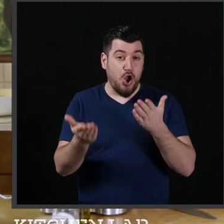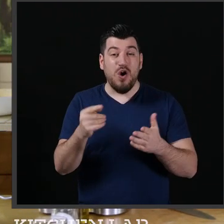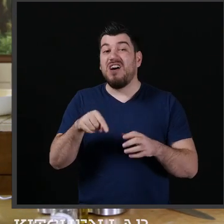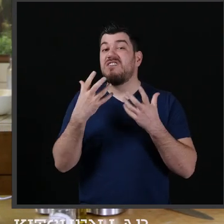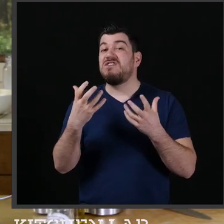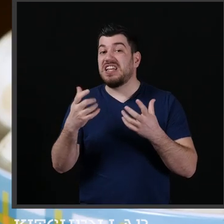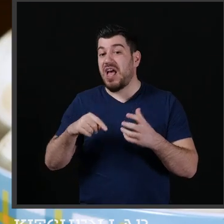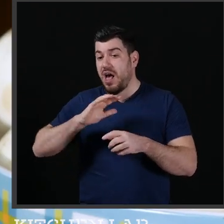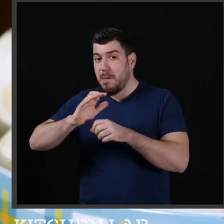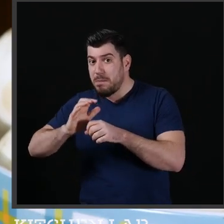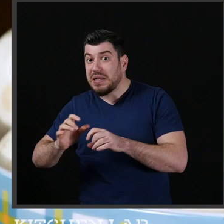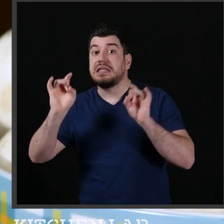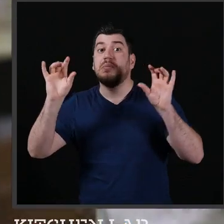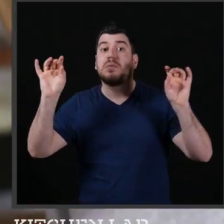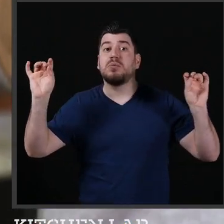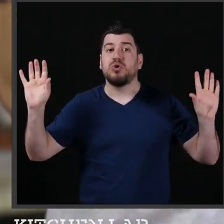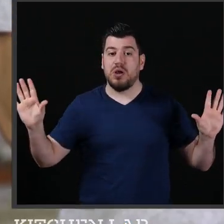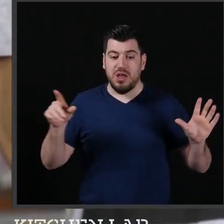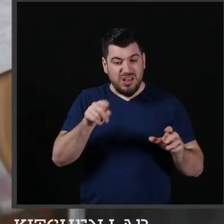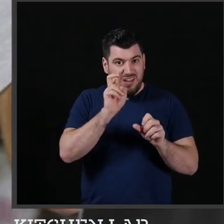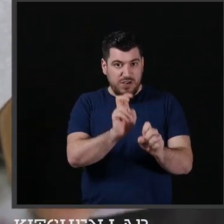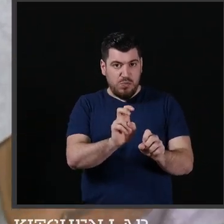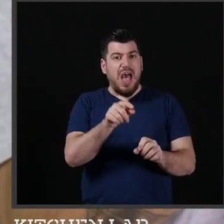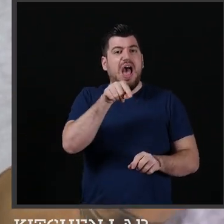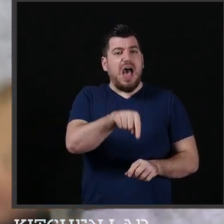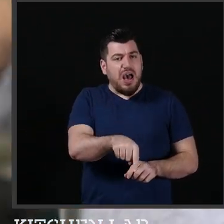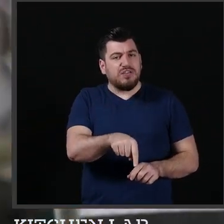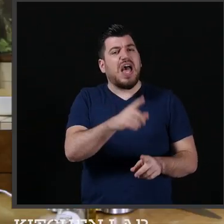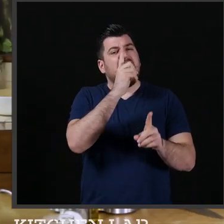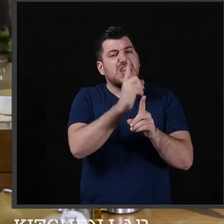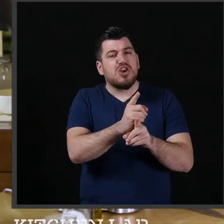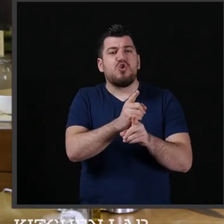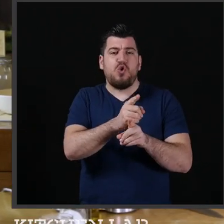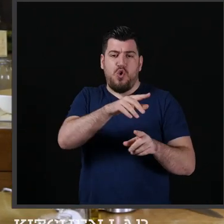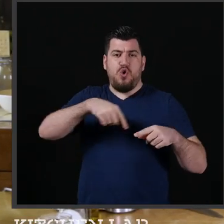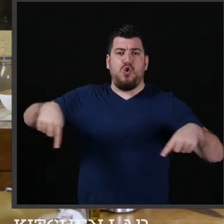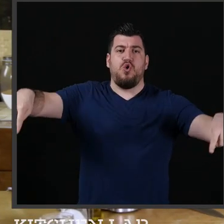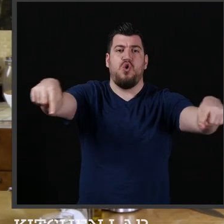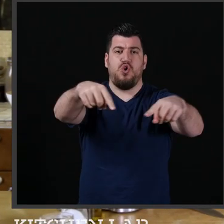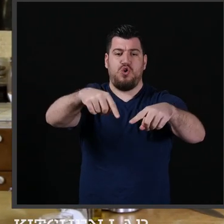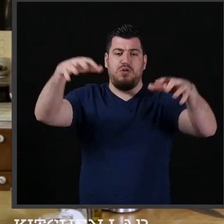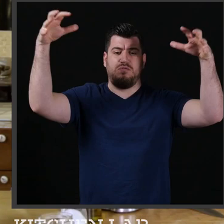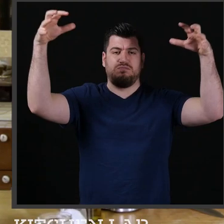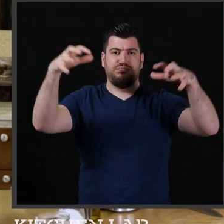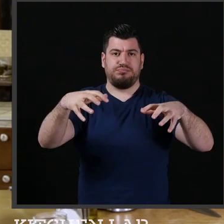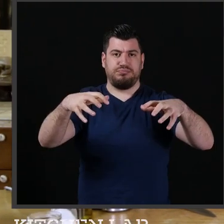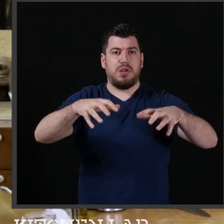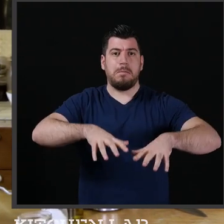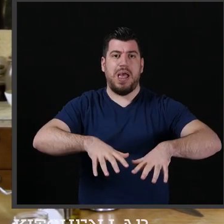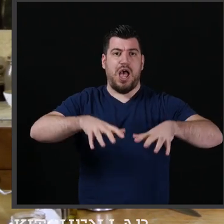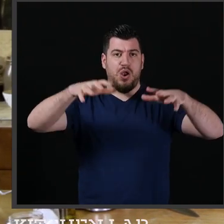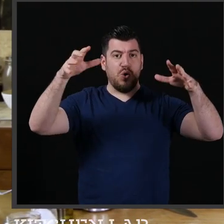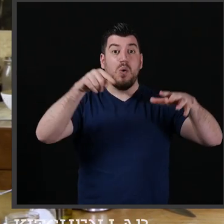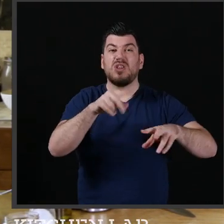δεν τα σκουπίζουμε, δεν τα κάνουμε τίποτα. Αυτά μεγαλώνουν σε ειδικό χώρο, πάνω σε κάτι στιβάδες από άχυρα, να σας το πω έτσι, μεγαλώνουν. Οπότε